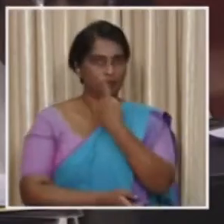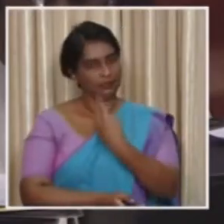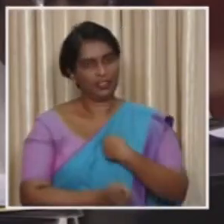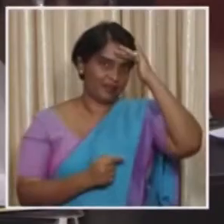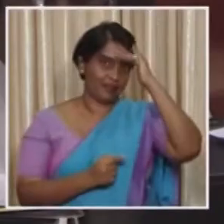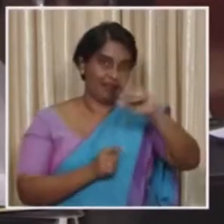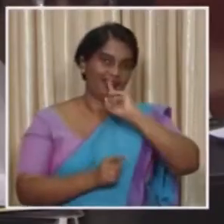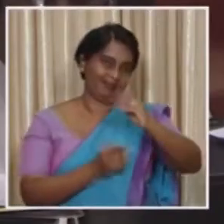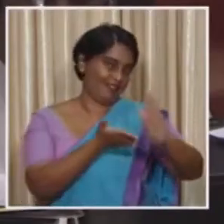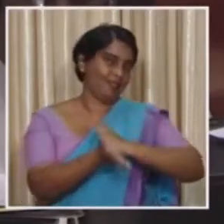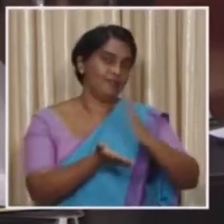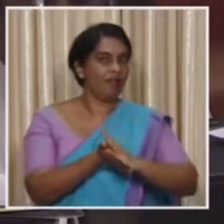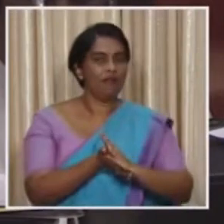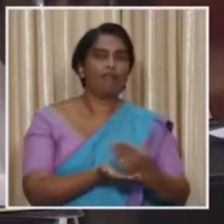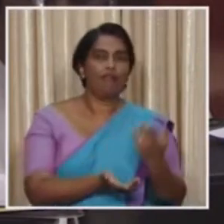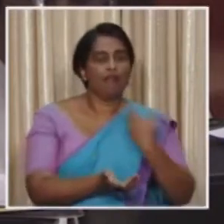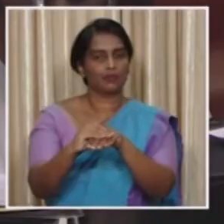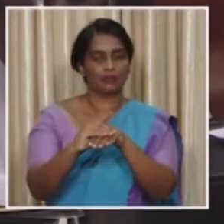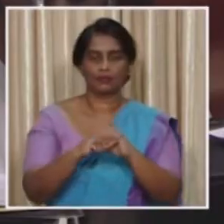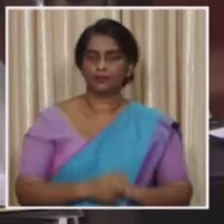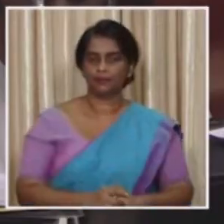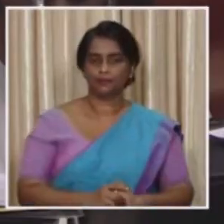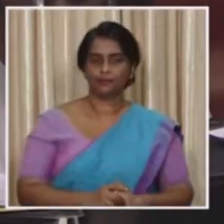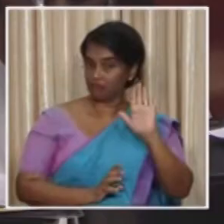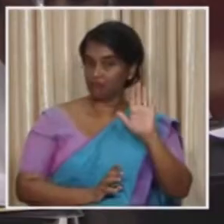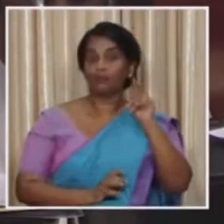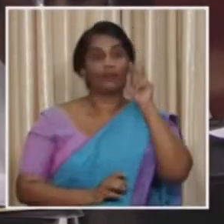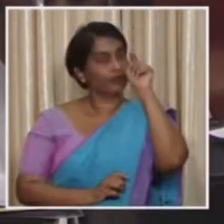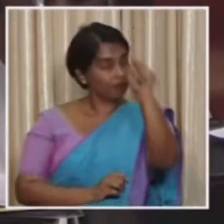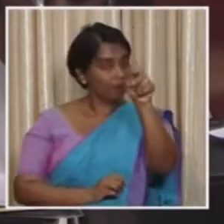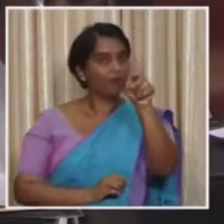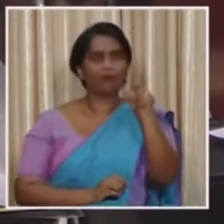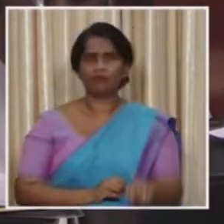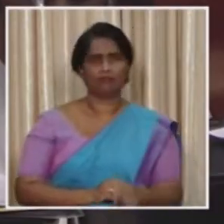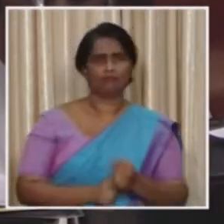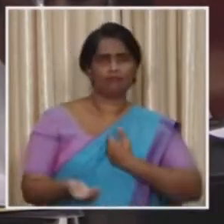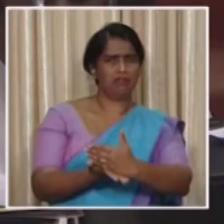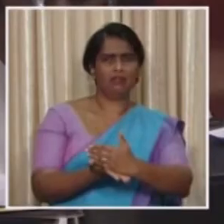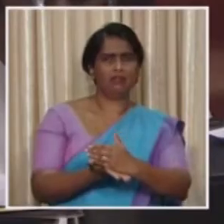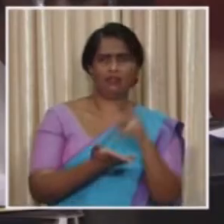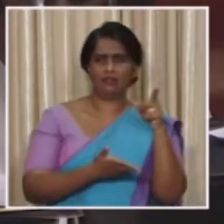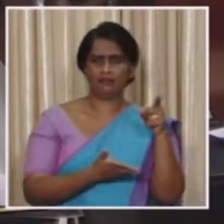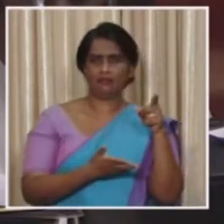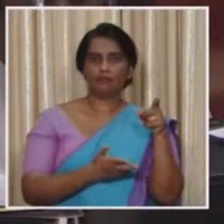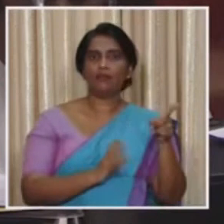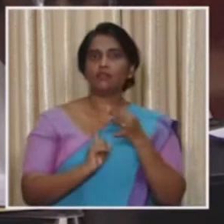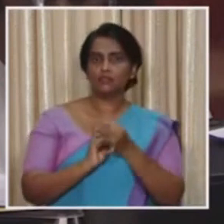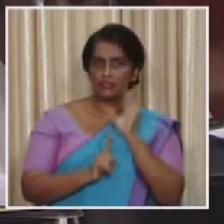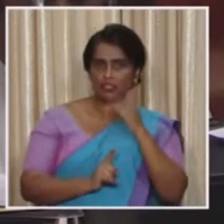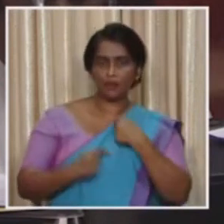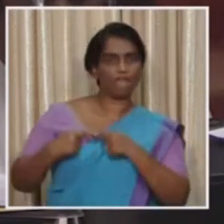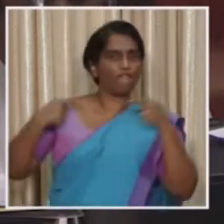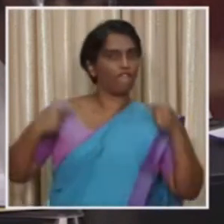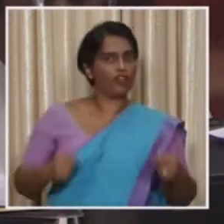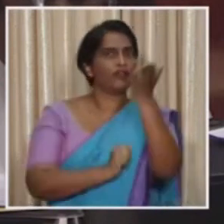විපක්ෂ නායකවරයාගේ ඒ සහයෝගය දෙන්න තමයි එතුමාගේ එදා ගියේ. එතකොට ඔබතුමා ඒකට අකුල් හෙලනවා නම් ඔබතුමා ජනාධිපතිතුමාට විරුද්ධව වැඩ